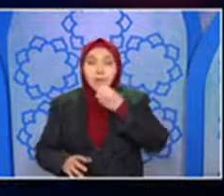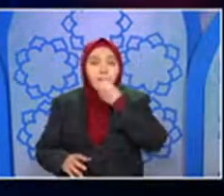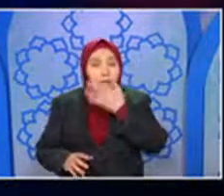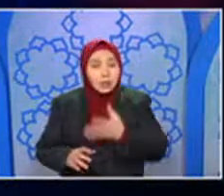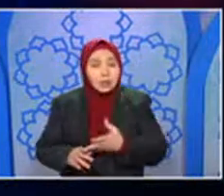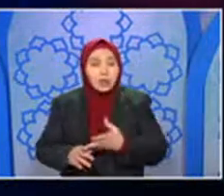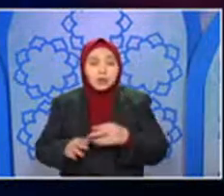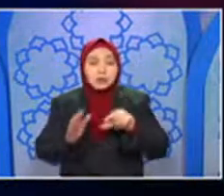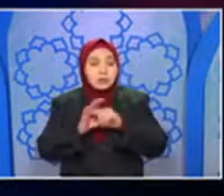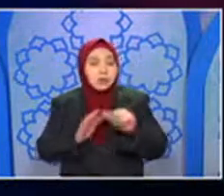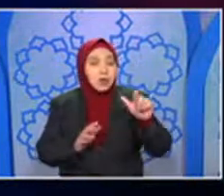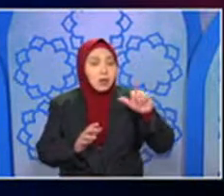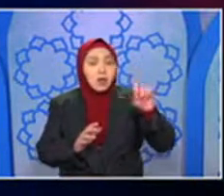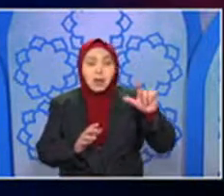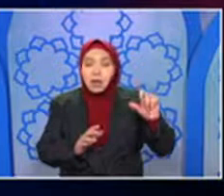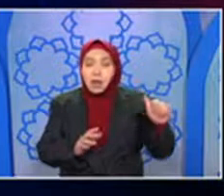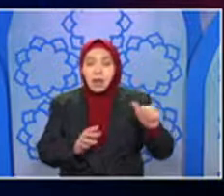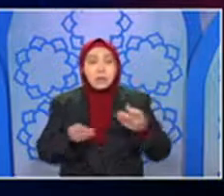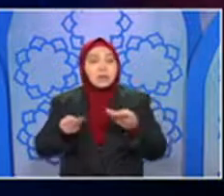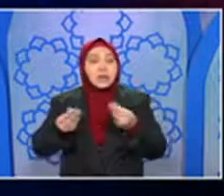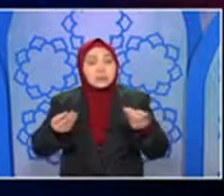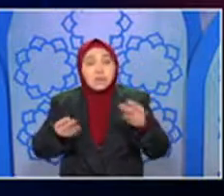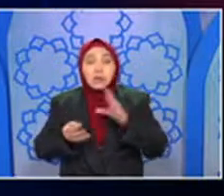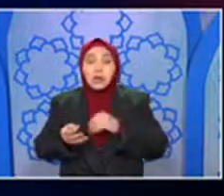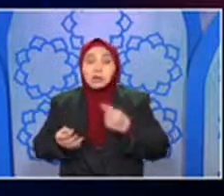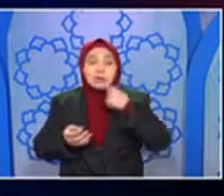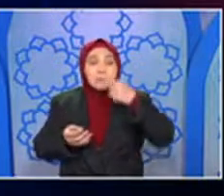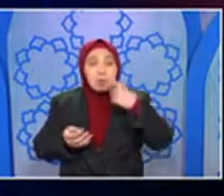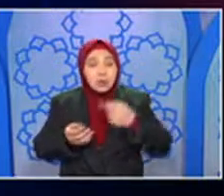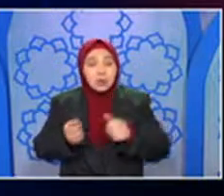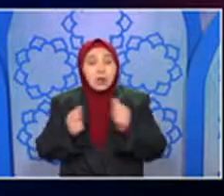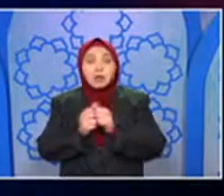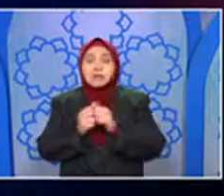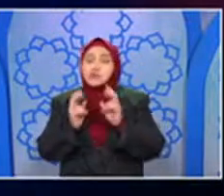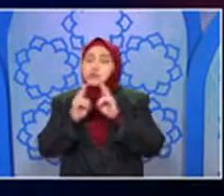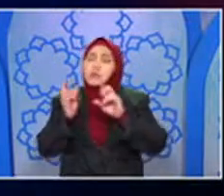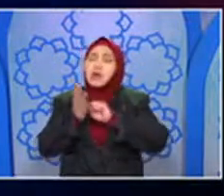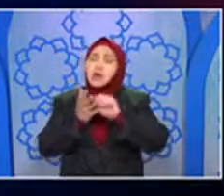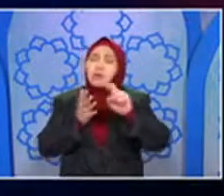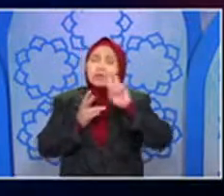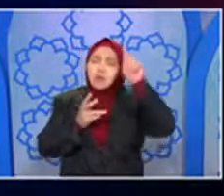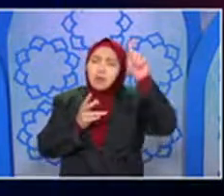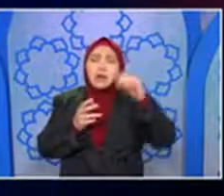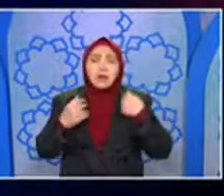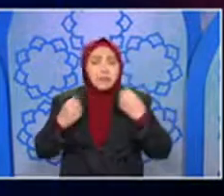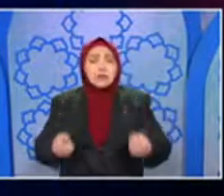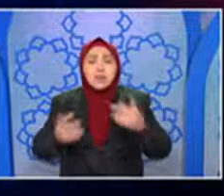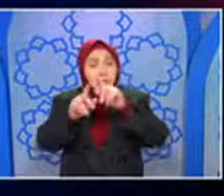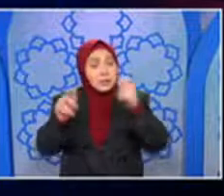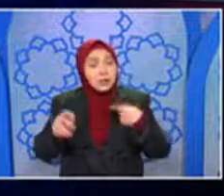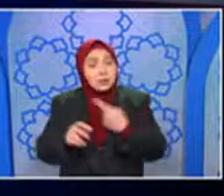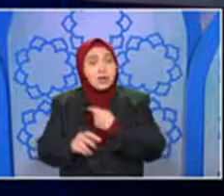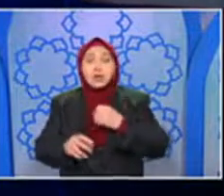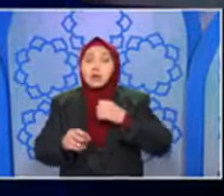a'la, bertasbihlah, maka kita menjawabnya dengan apa? Subhanallah. Ada banyak tempat kita akan bercakap